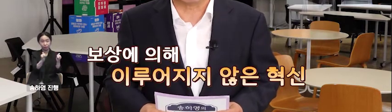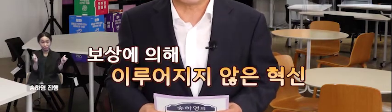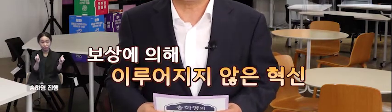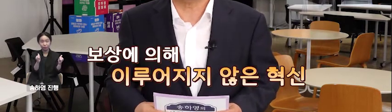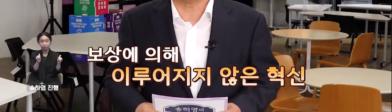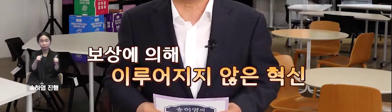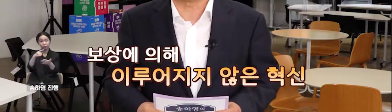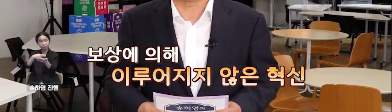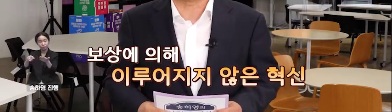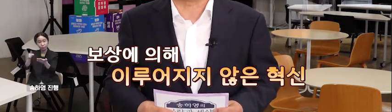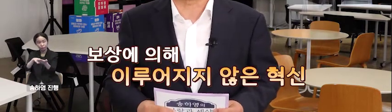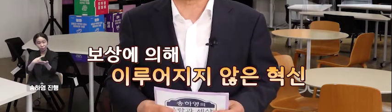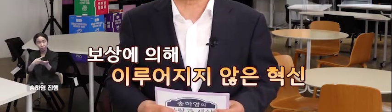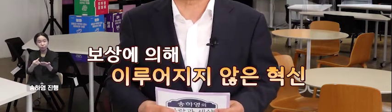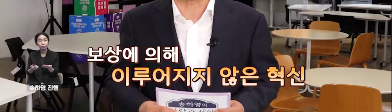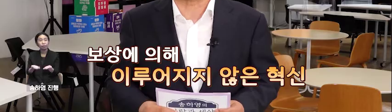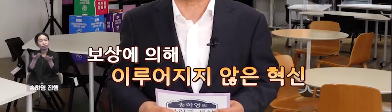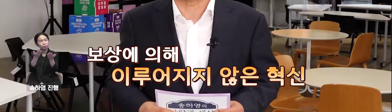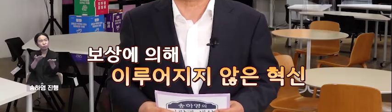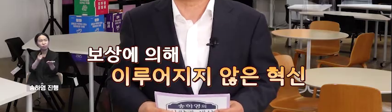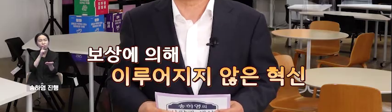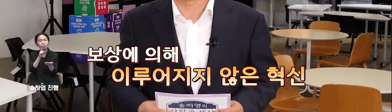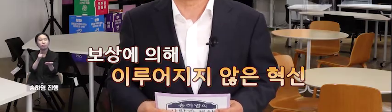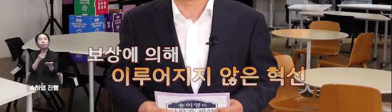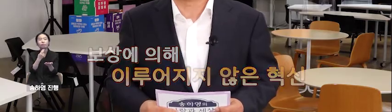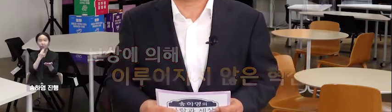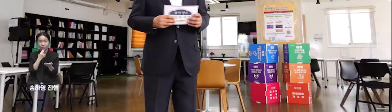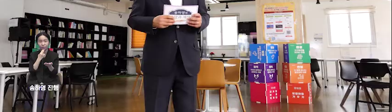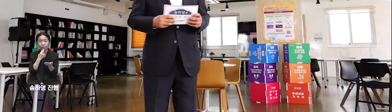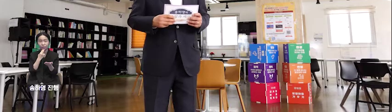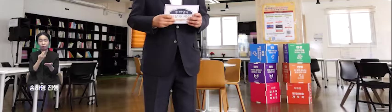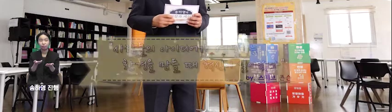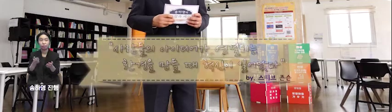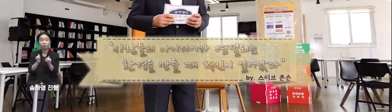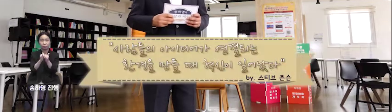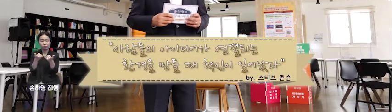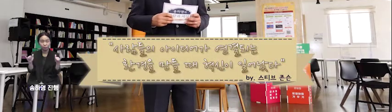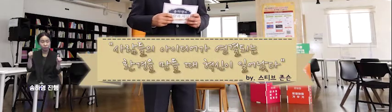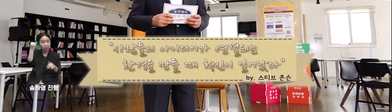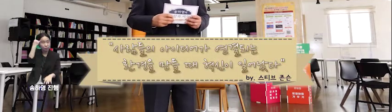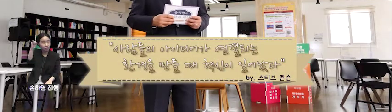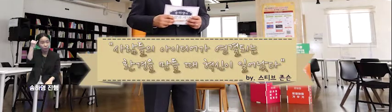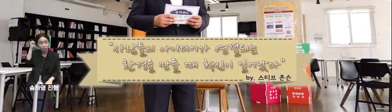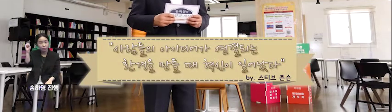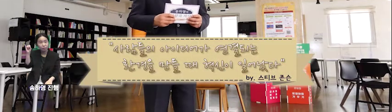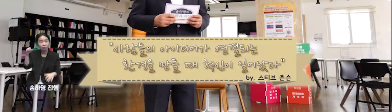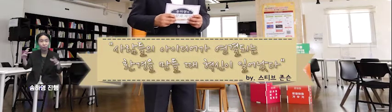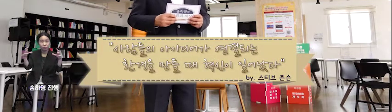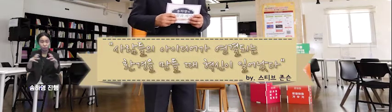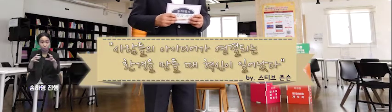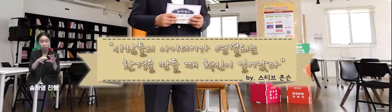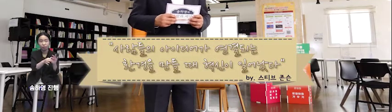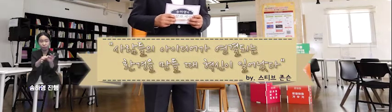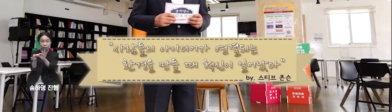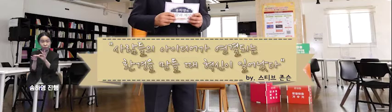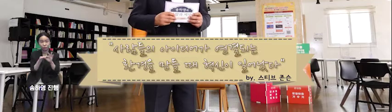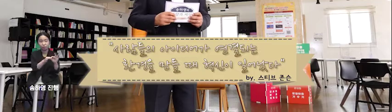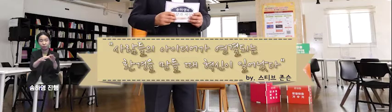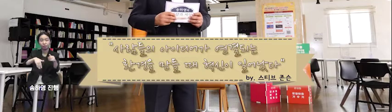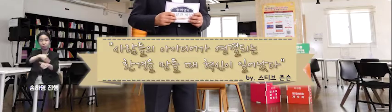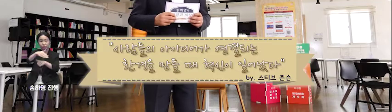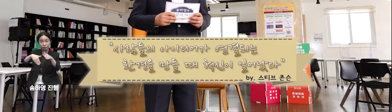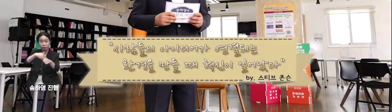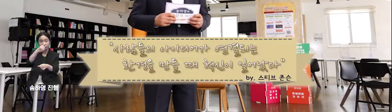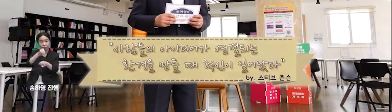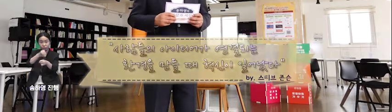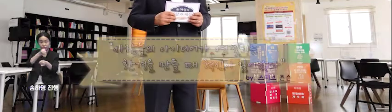어떤 보상을 준다고 일어나진 않았습니다. 사람들의 아이디어가 연결될 수 있는 환경을